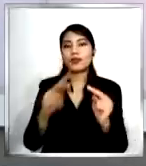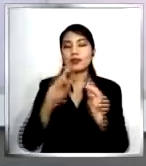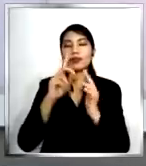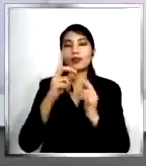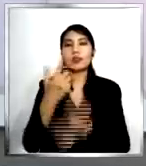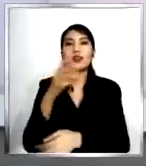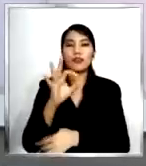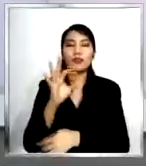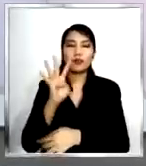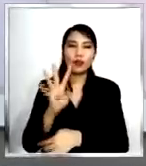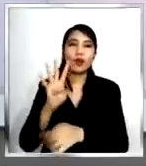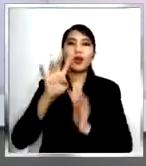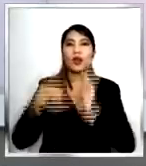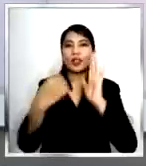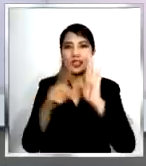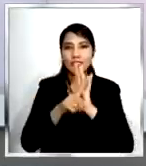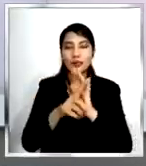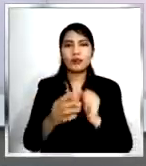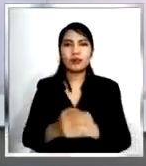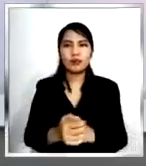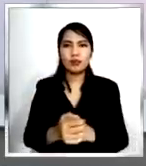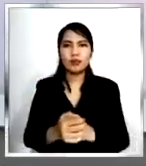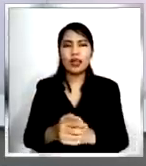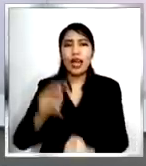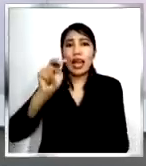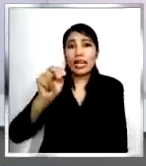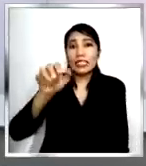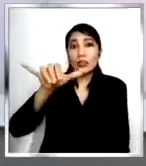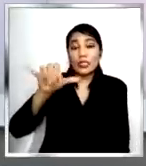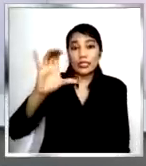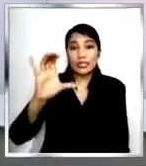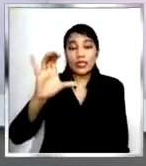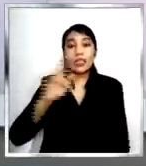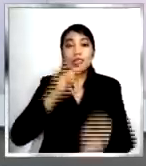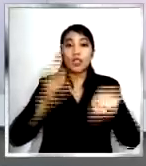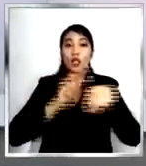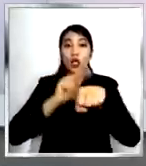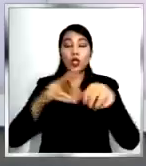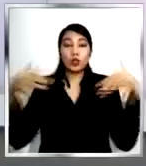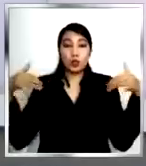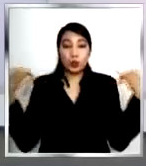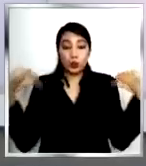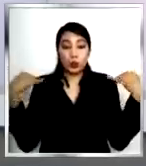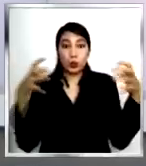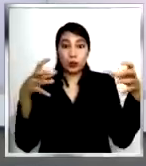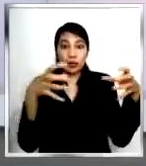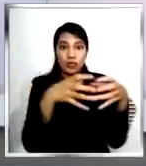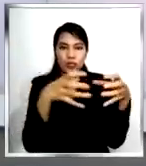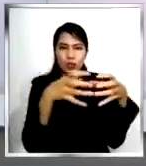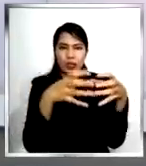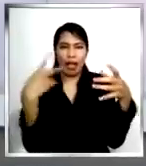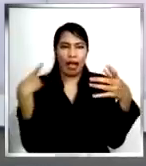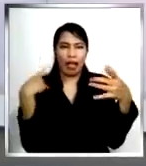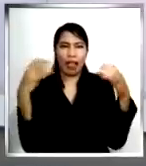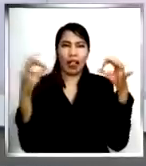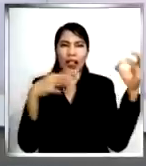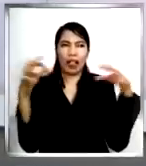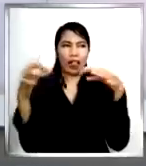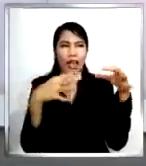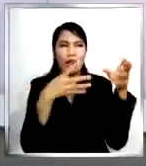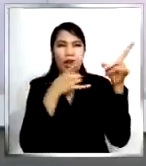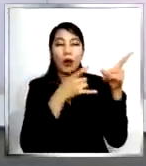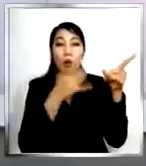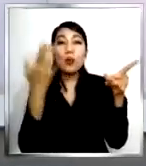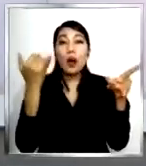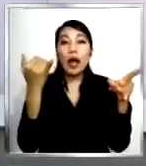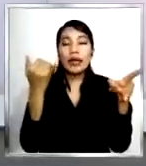Binatikos ang chairman ng National Youth Commission dahil sa isang billboard niya sa Pasig City. Mas malaki pa raw kasi ang